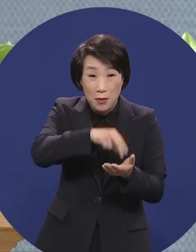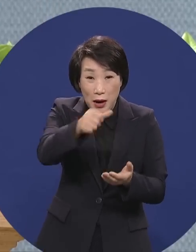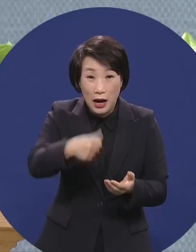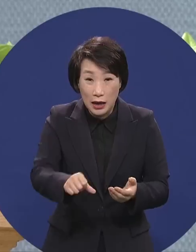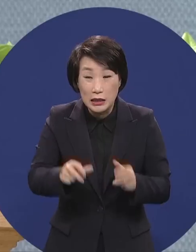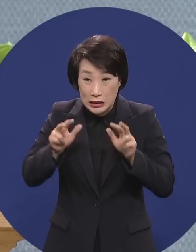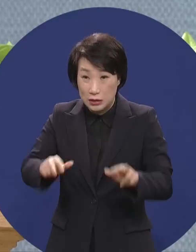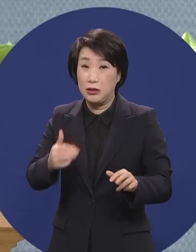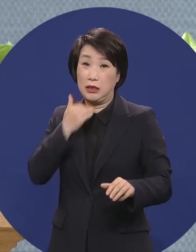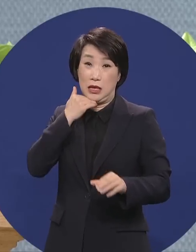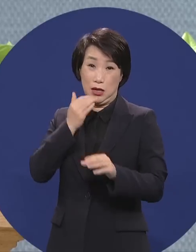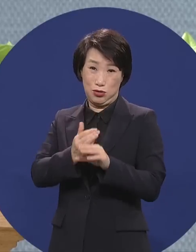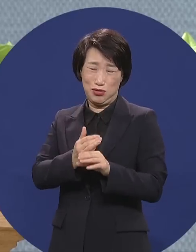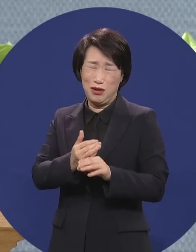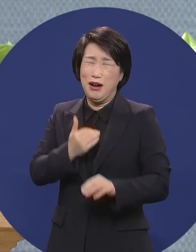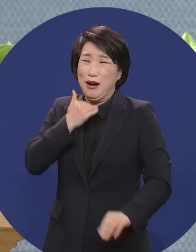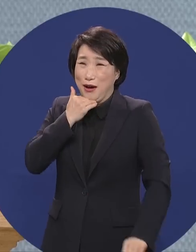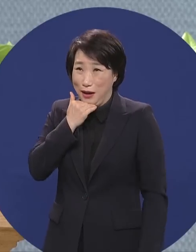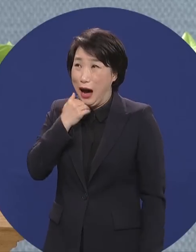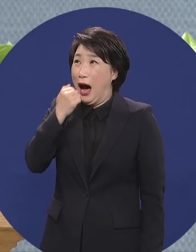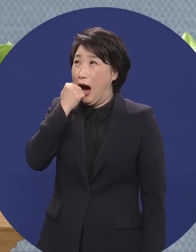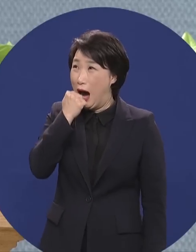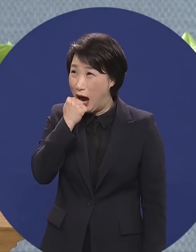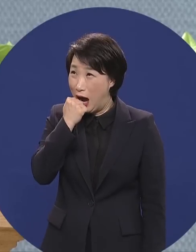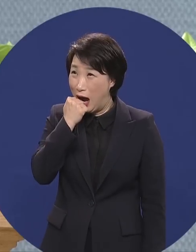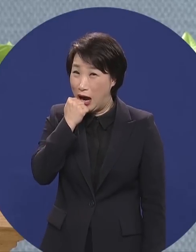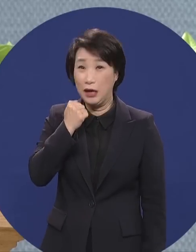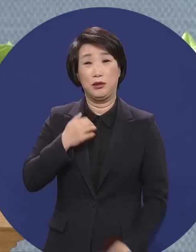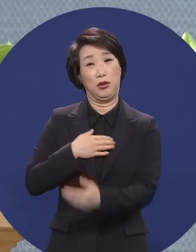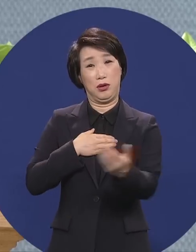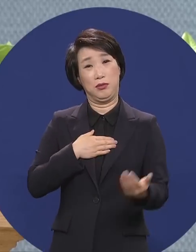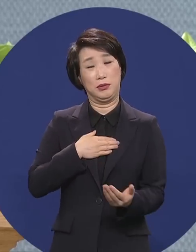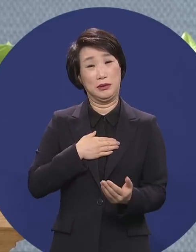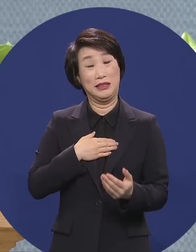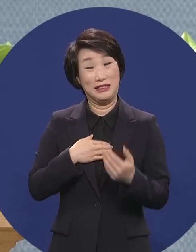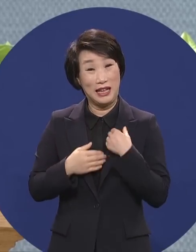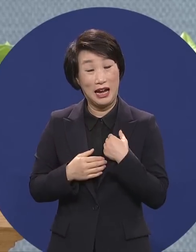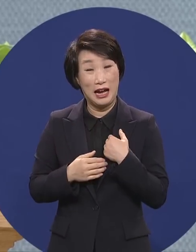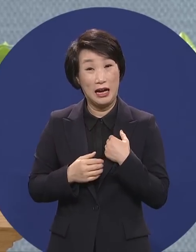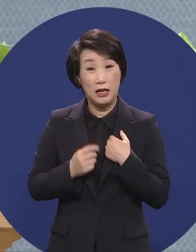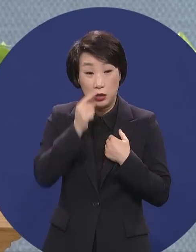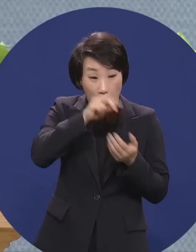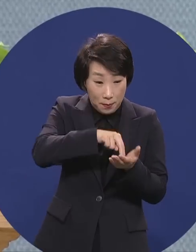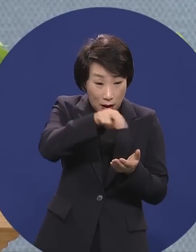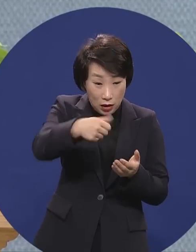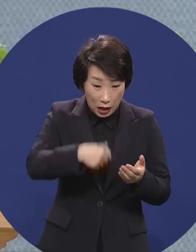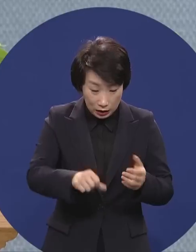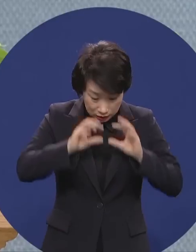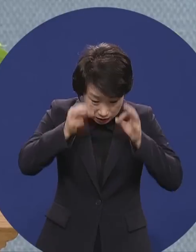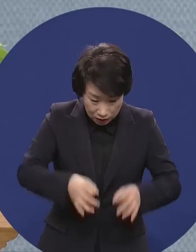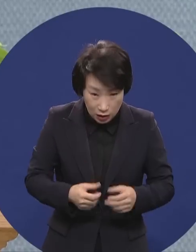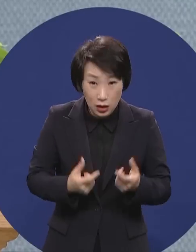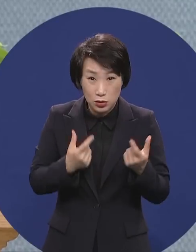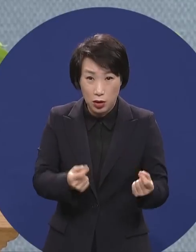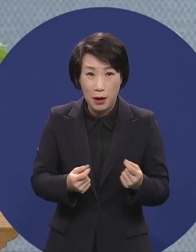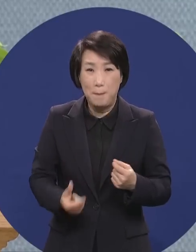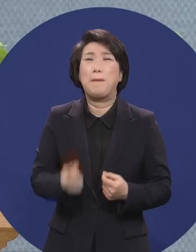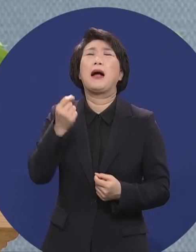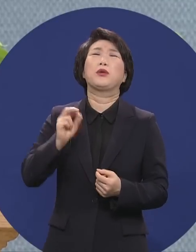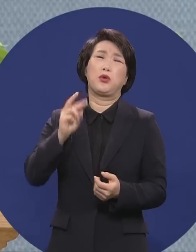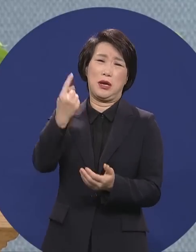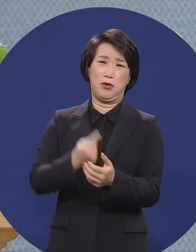거, 애타게 기다리고 계시다는 거, 내가 탕자인 줄 알면 빨리